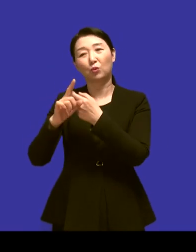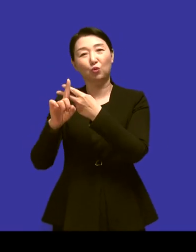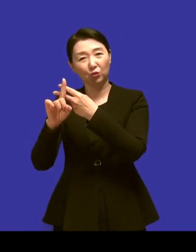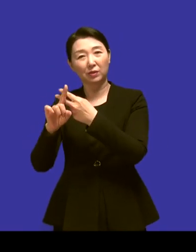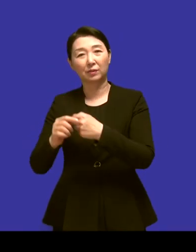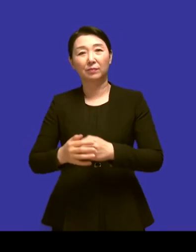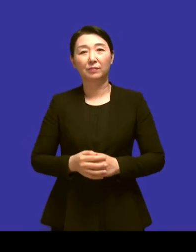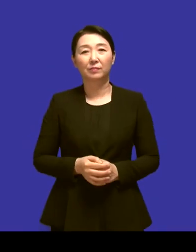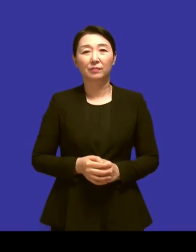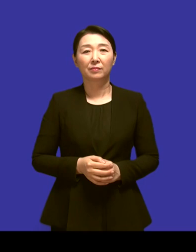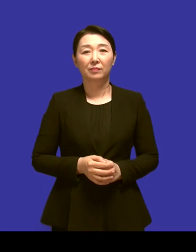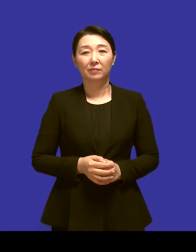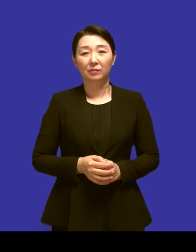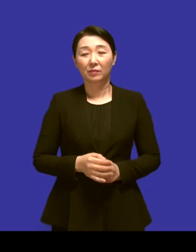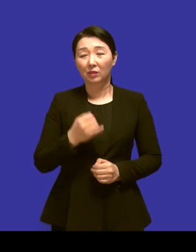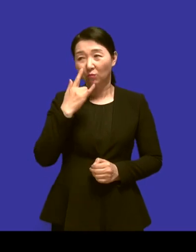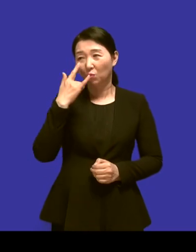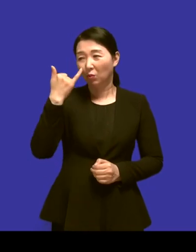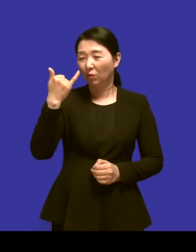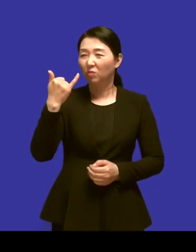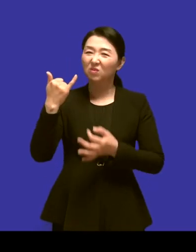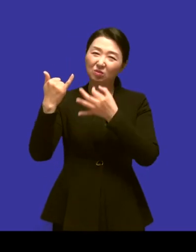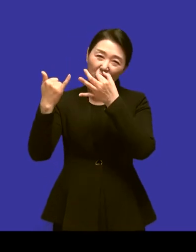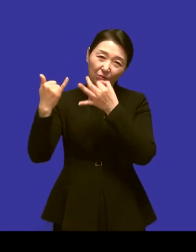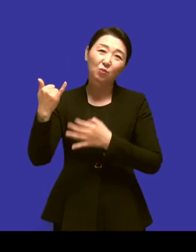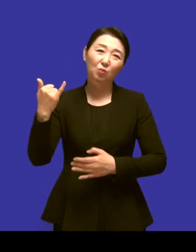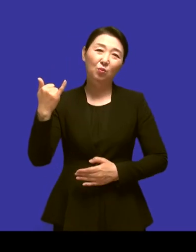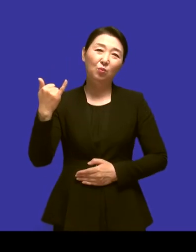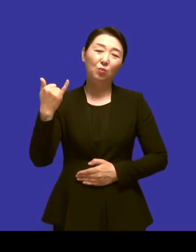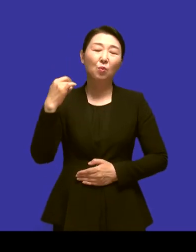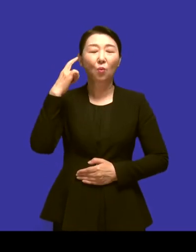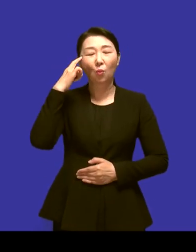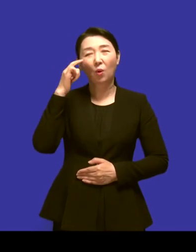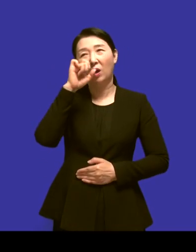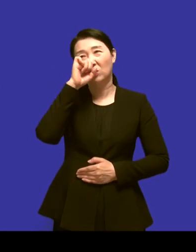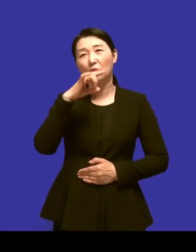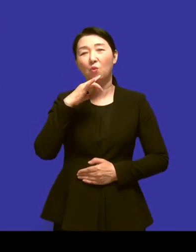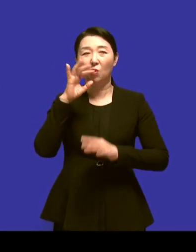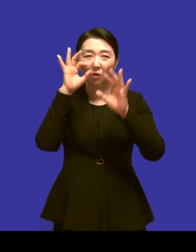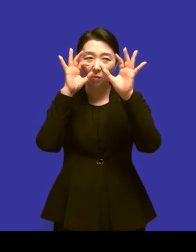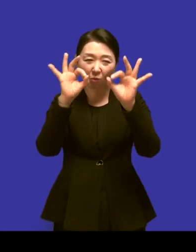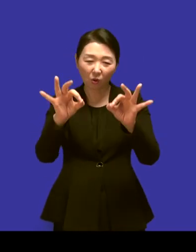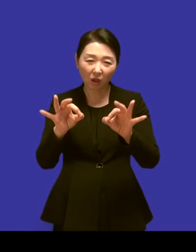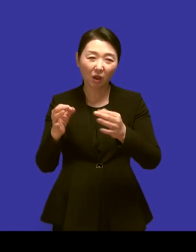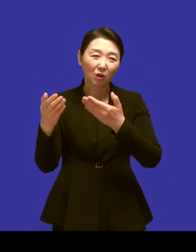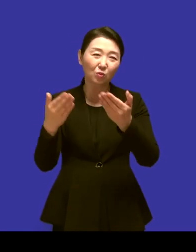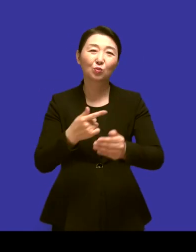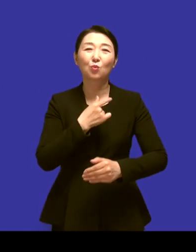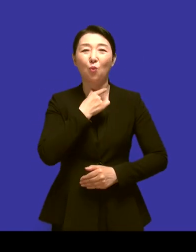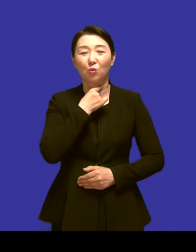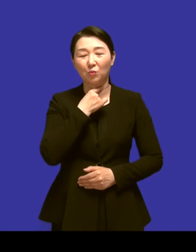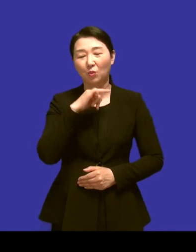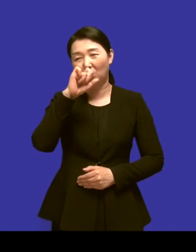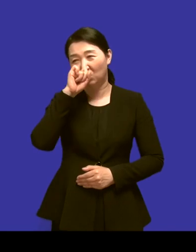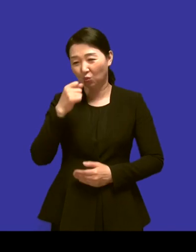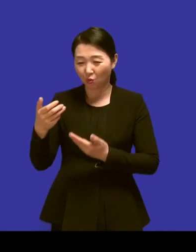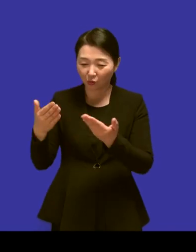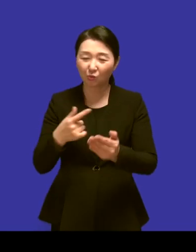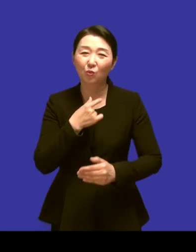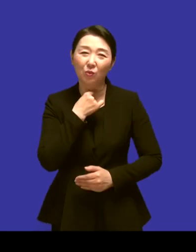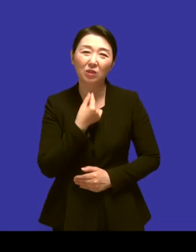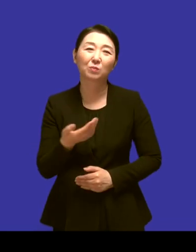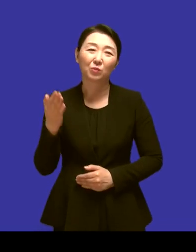이제 어머니 아버지께서도 많이 힘들어 하셨죠. 항상 이제 좋은 것만 보게 해주고 싶고 더 좋은 걸 주시고 싶어